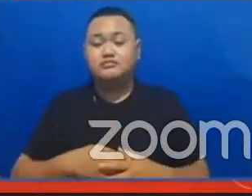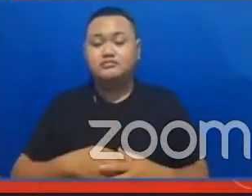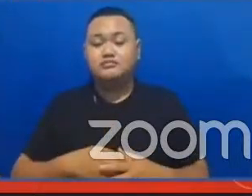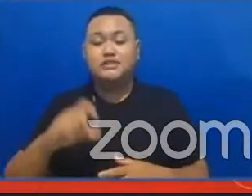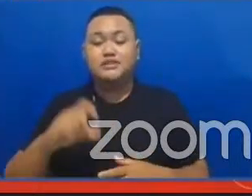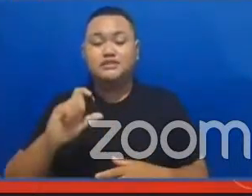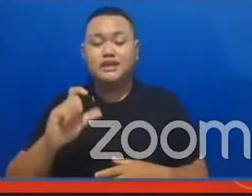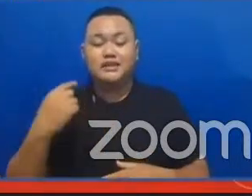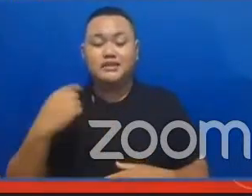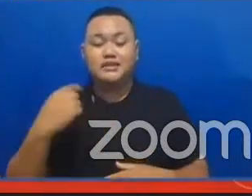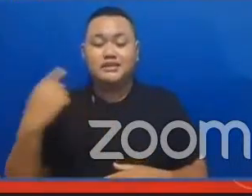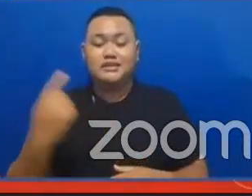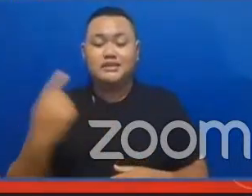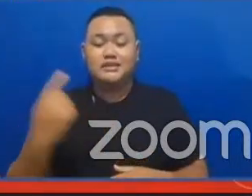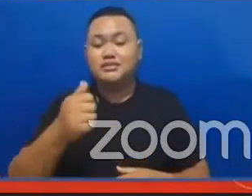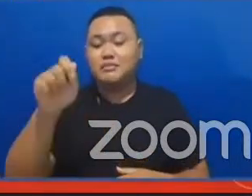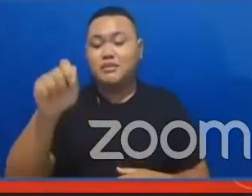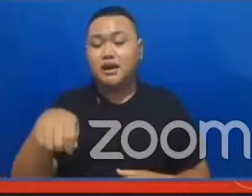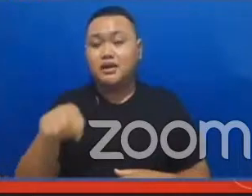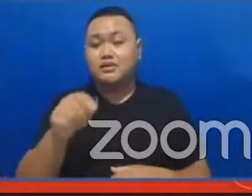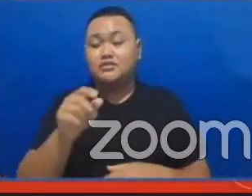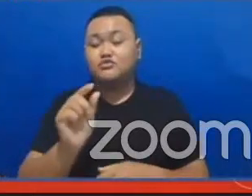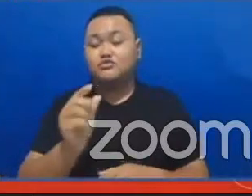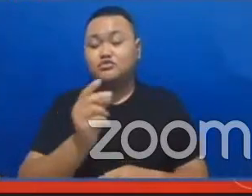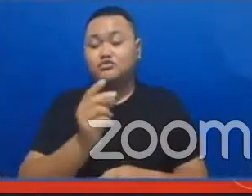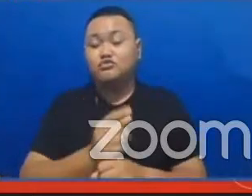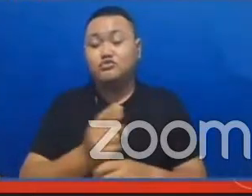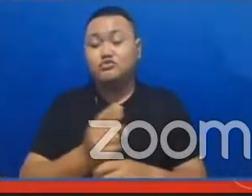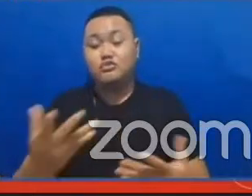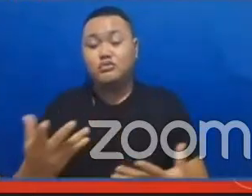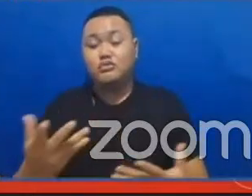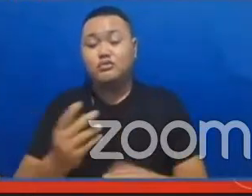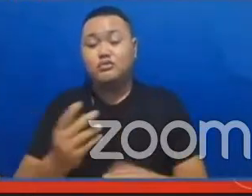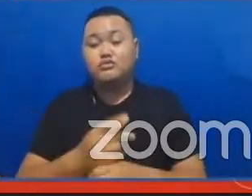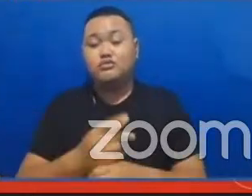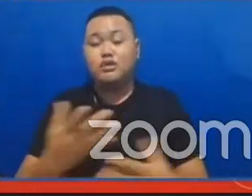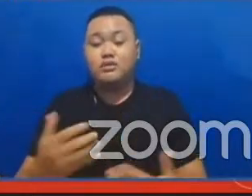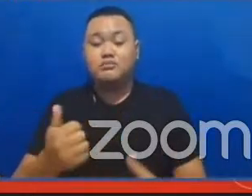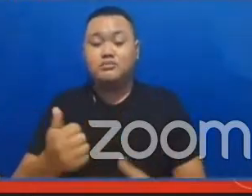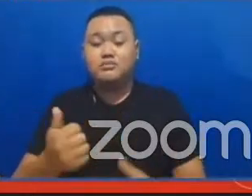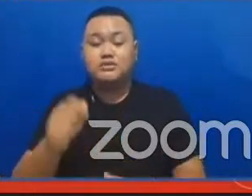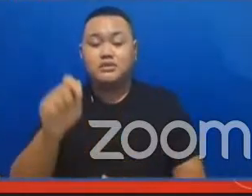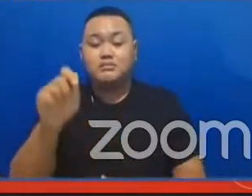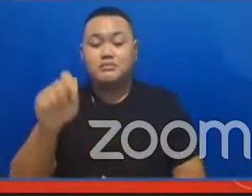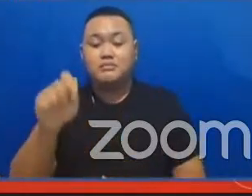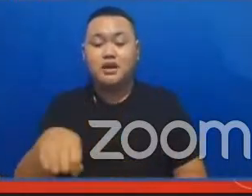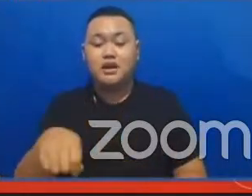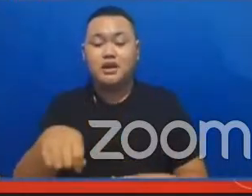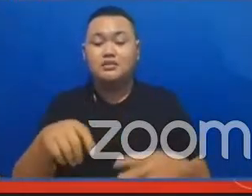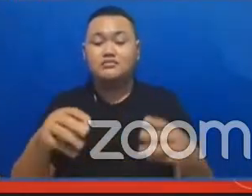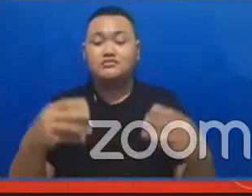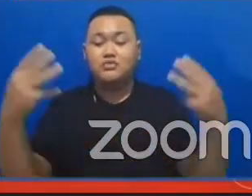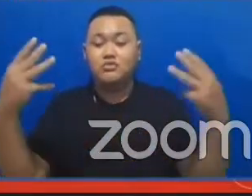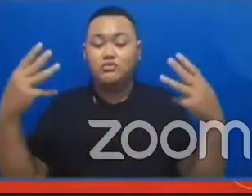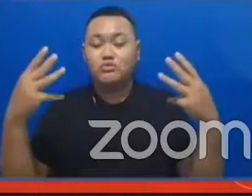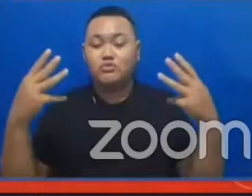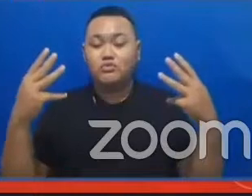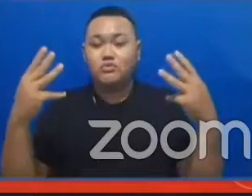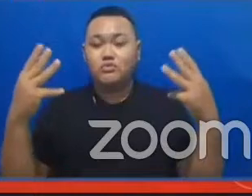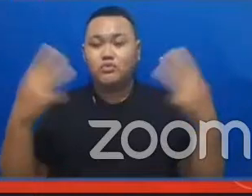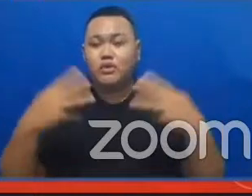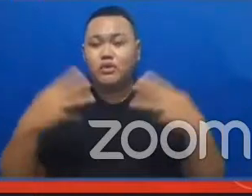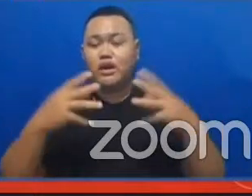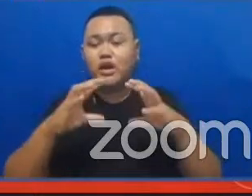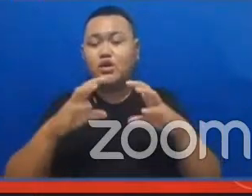bisa digunakan oleh Bapak Ibu pengajar ya dengan menggunakan ya seperti WA dan seterusnya.